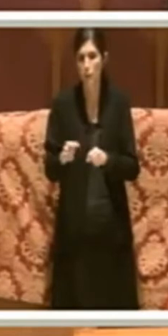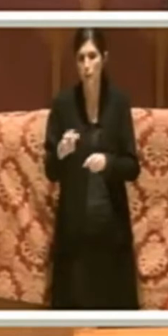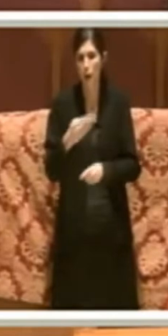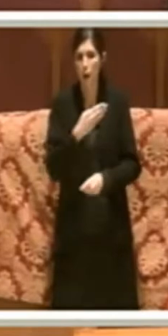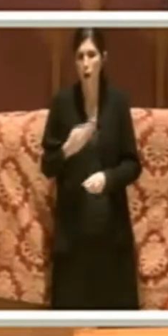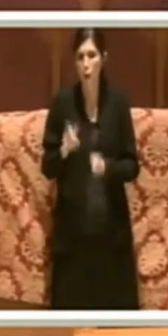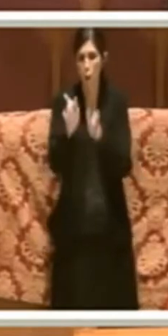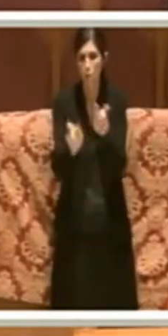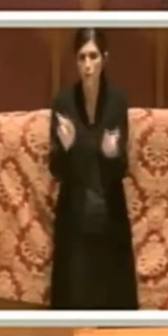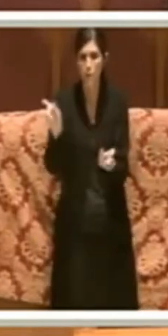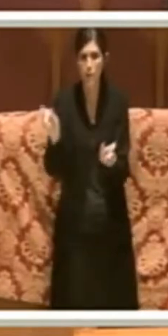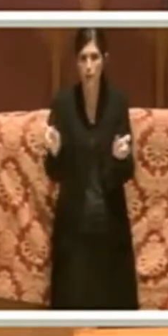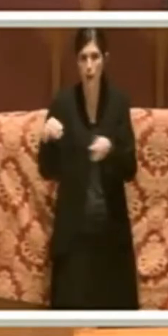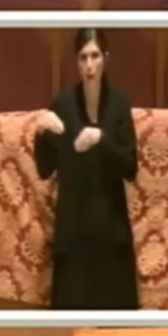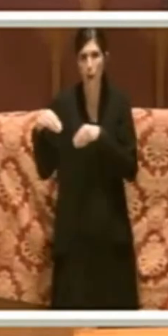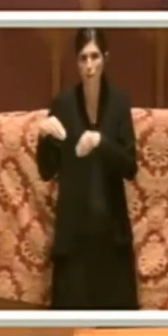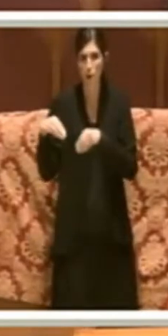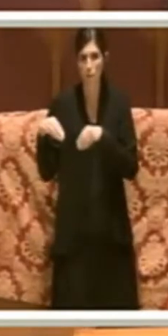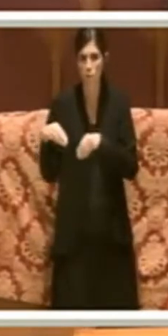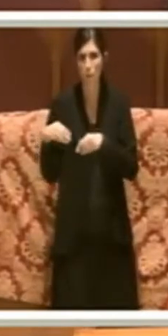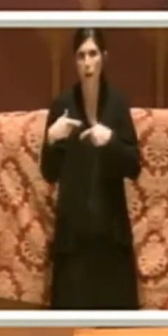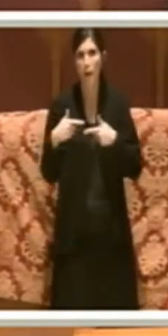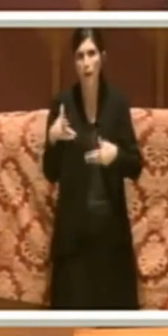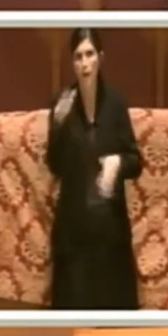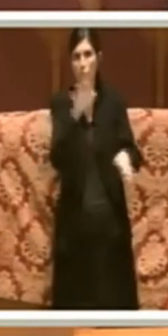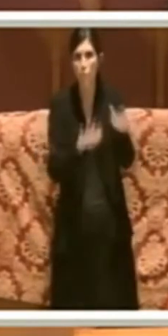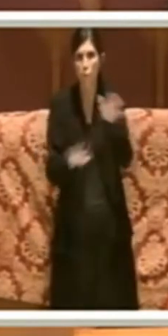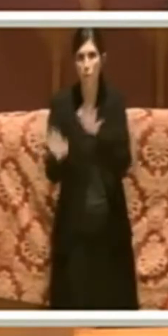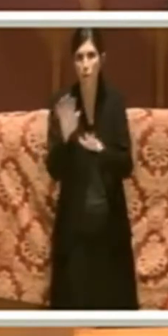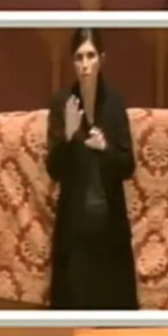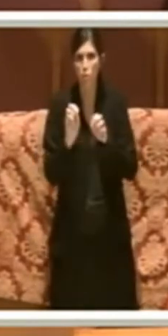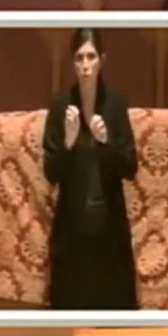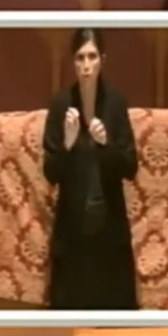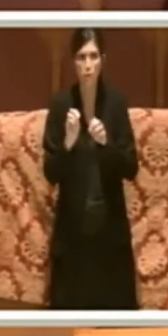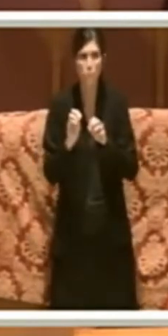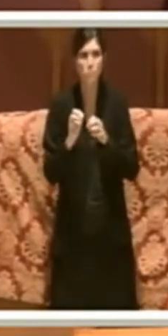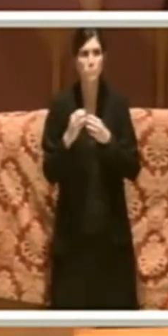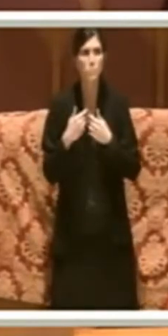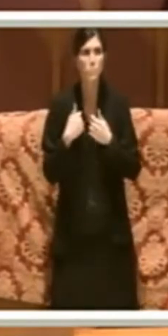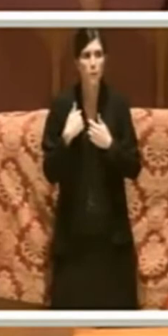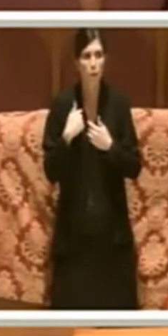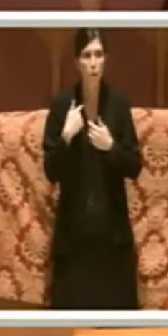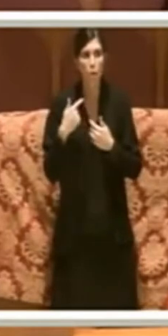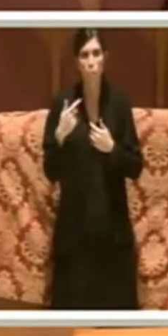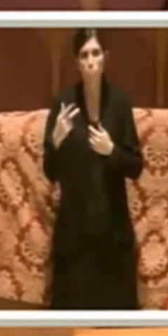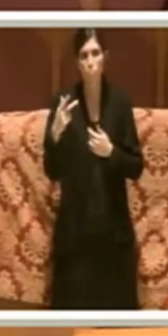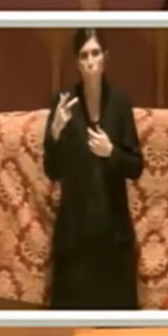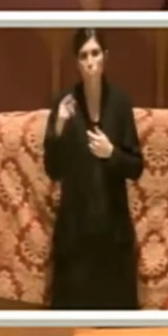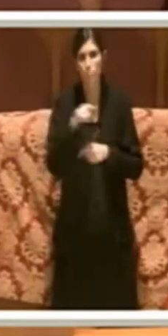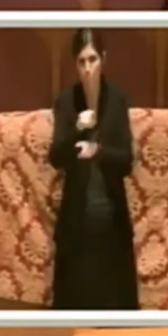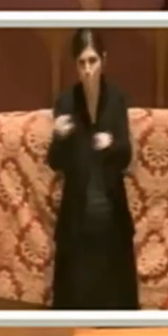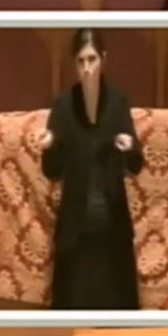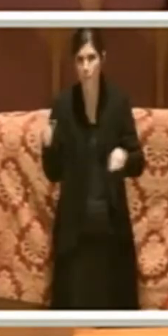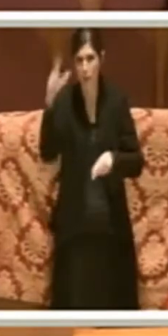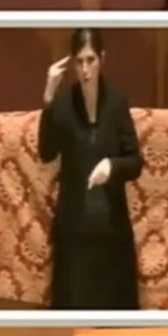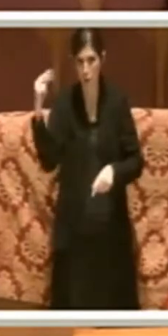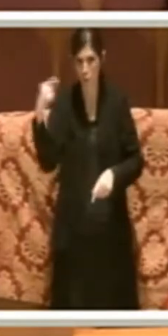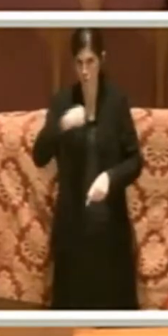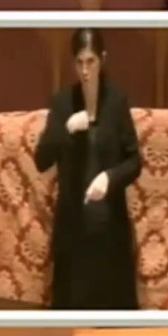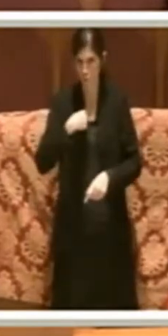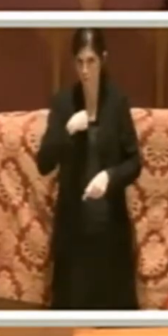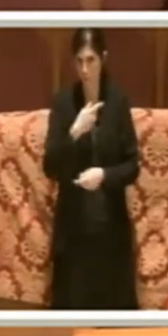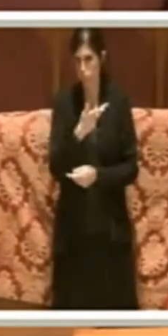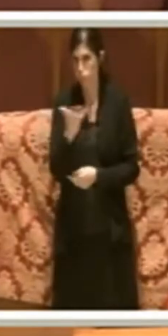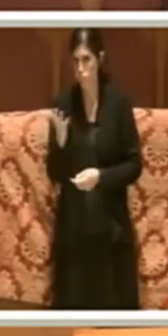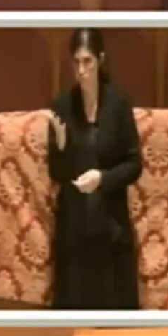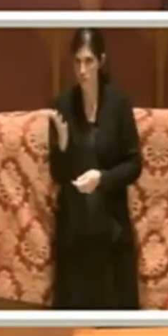della partecipazione e dell'informazione, e credo che questo, visto che mi è stato riconosciuto più volte, se qualche